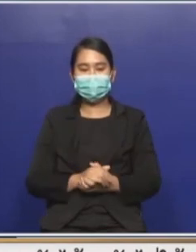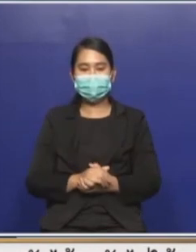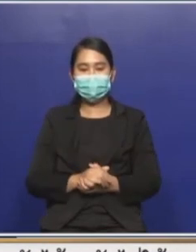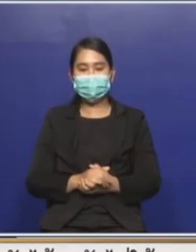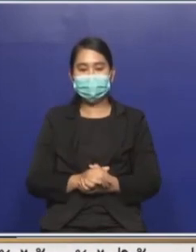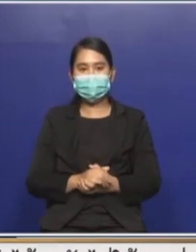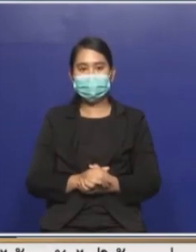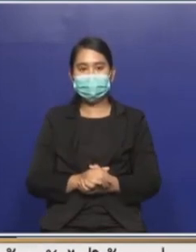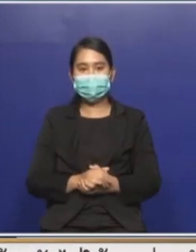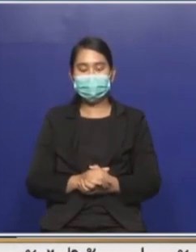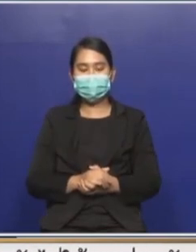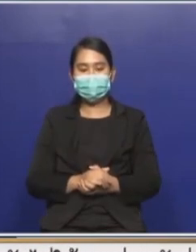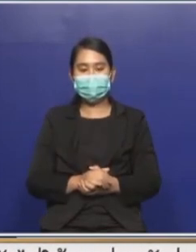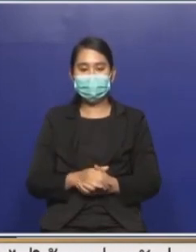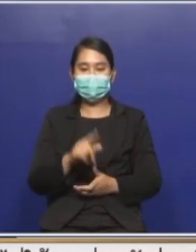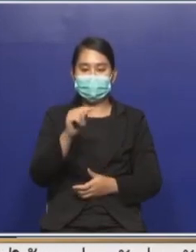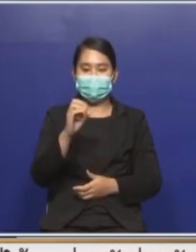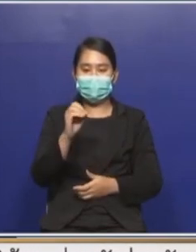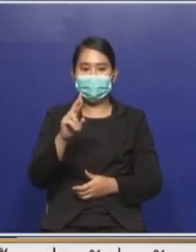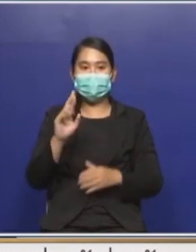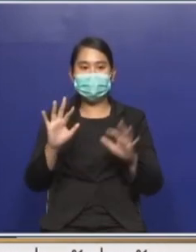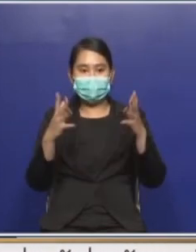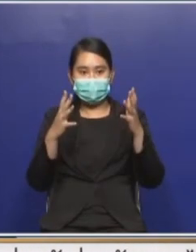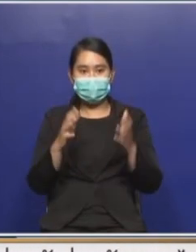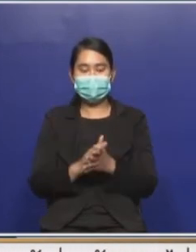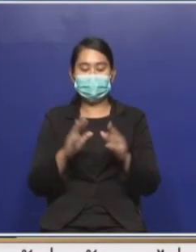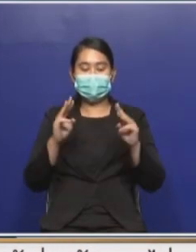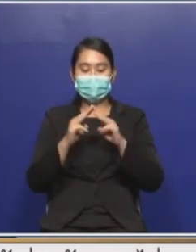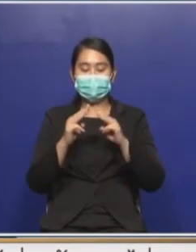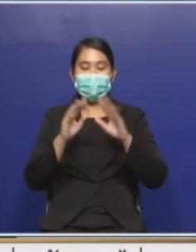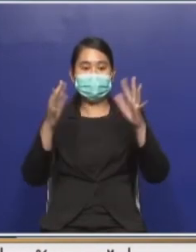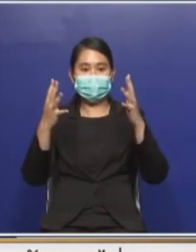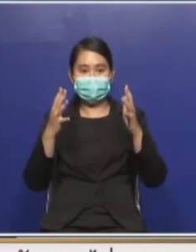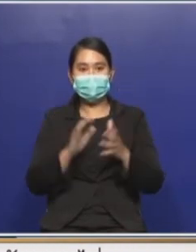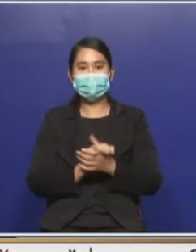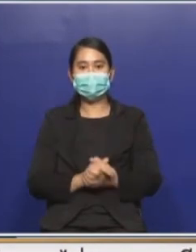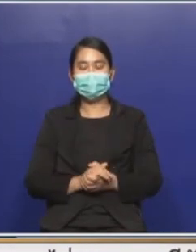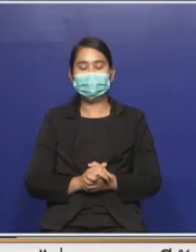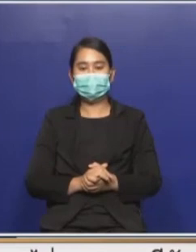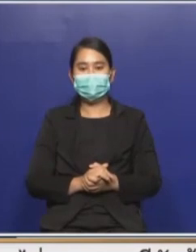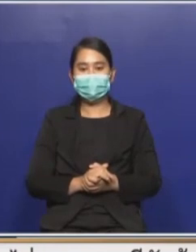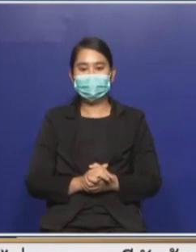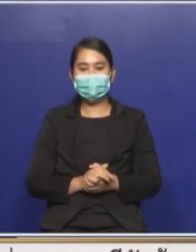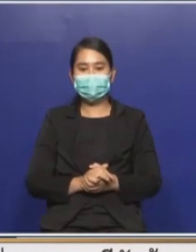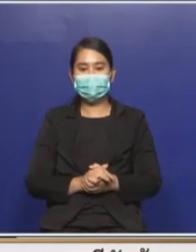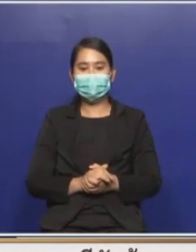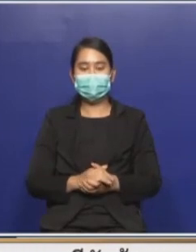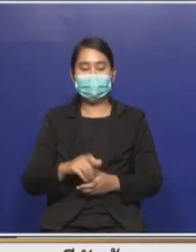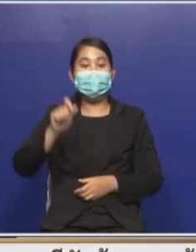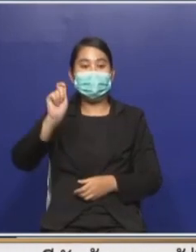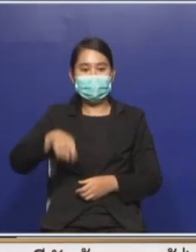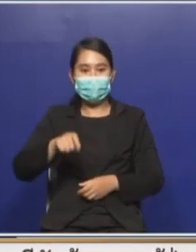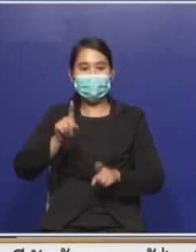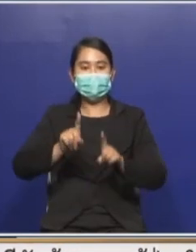ไม่มี TOR ไม่มีสัญญาแล้วไม่มีการประมูล